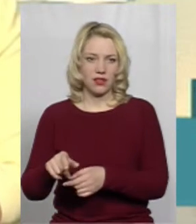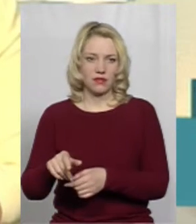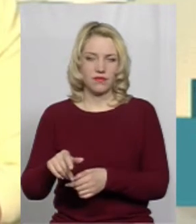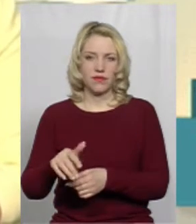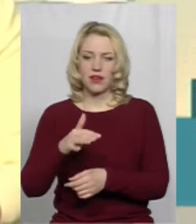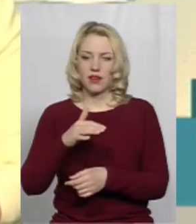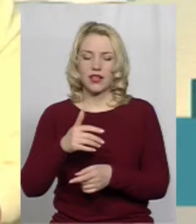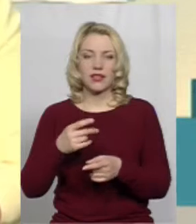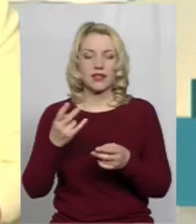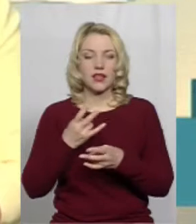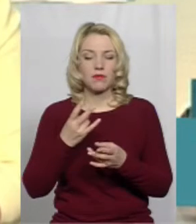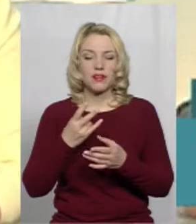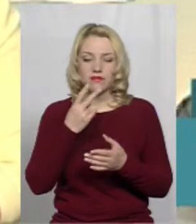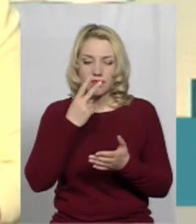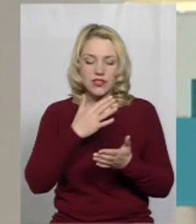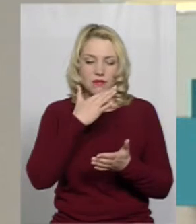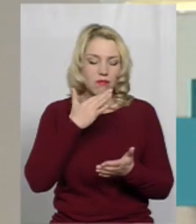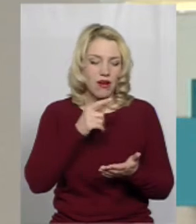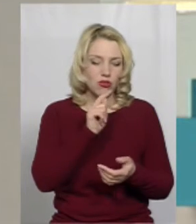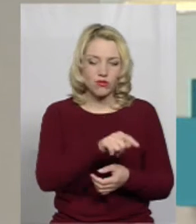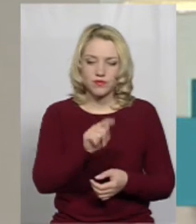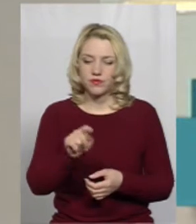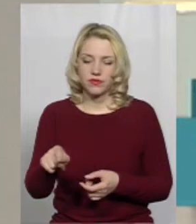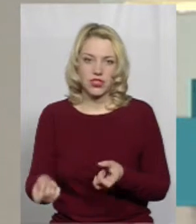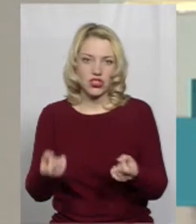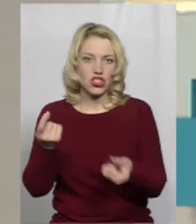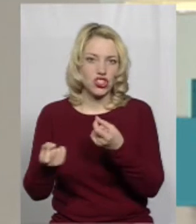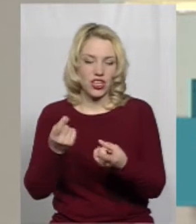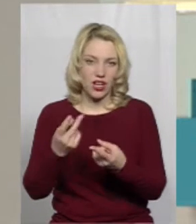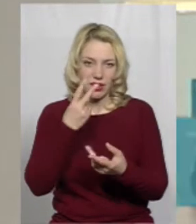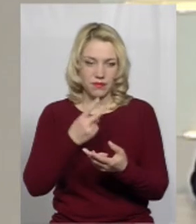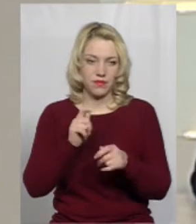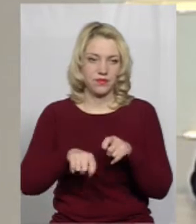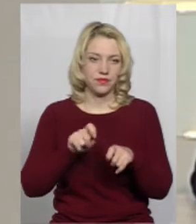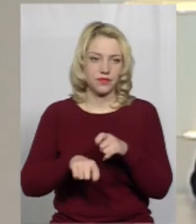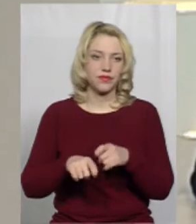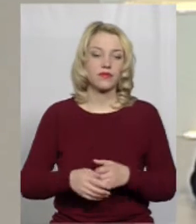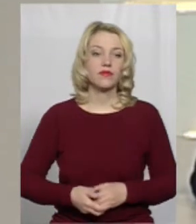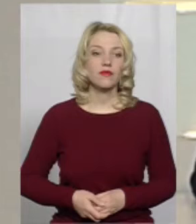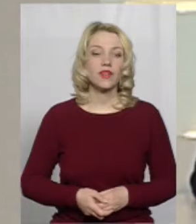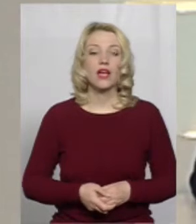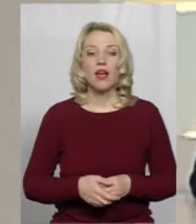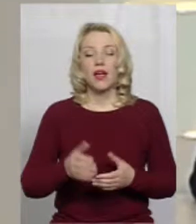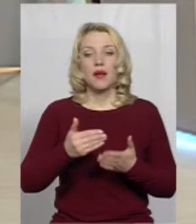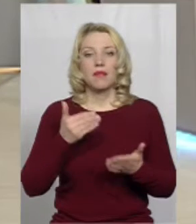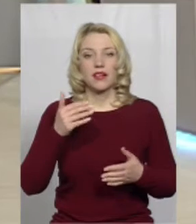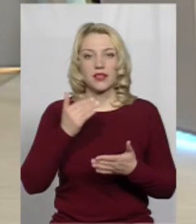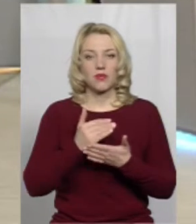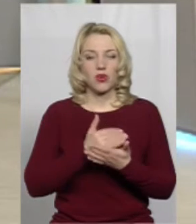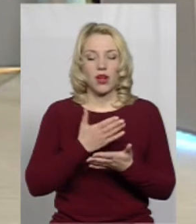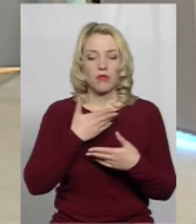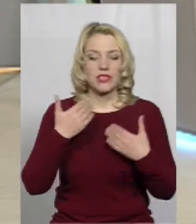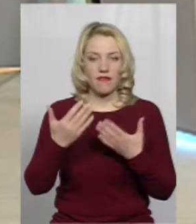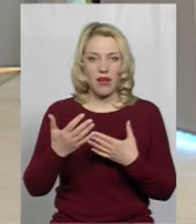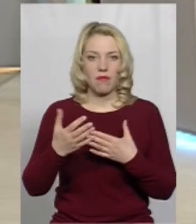багатогранна. І треба дивитися дуже-дуже багато джерел. Перед програмою ми з вами спілкувалися і згадали